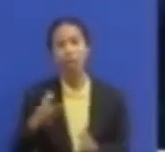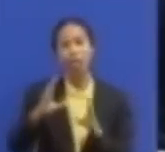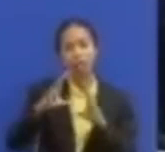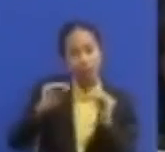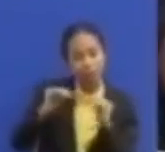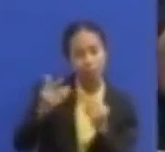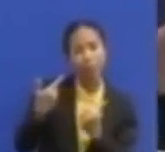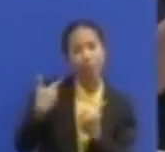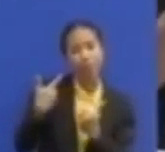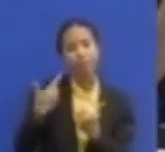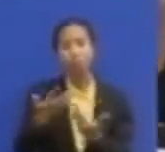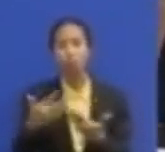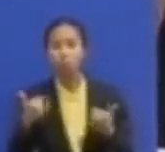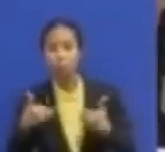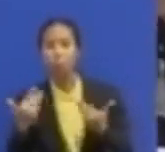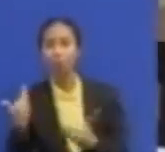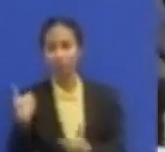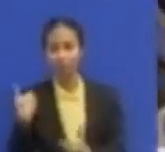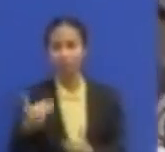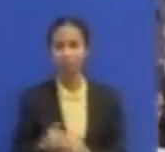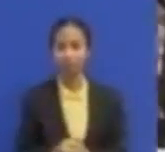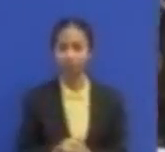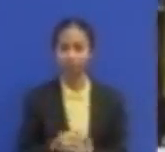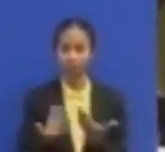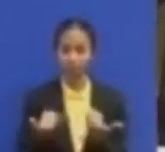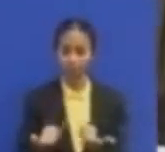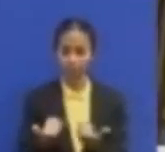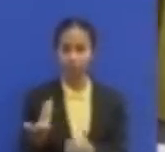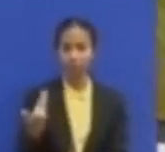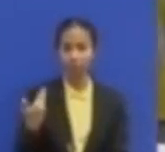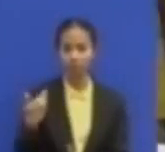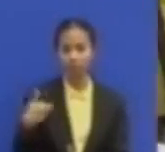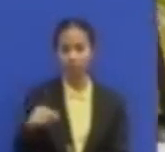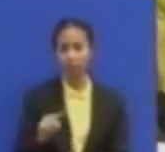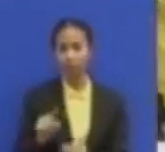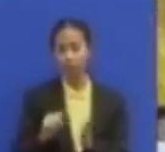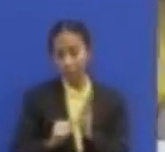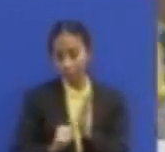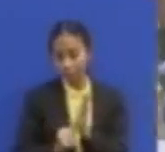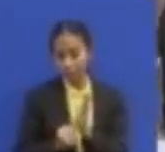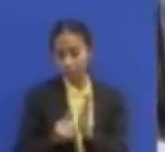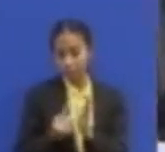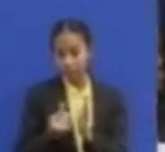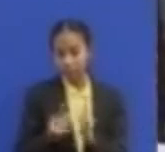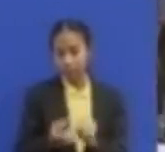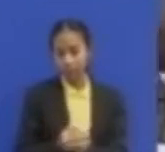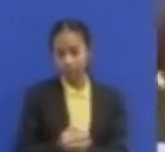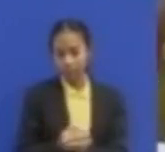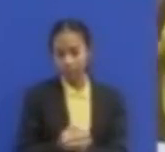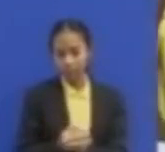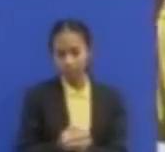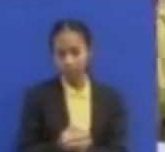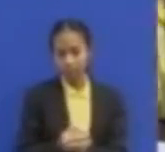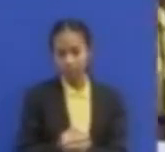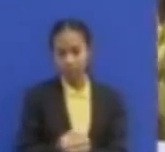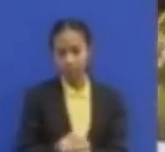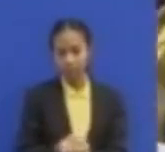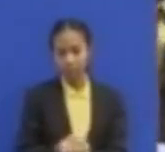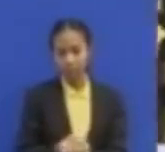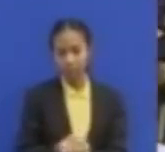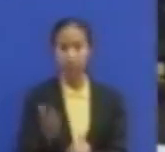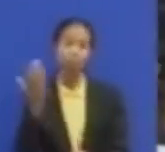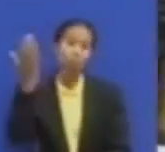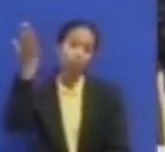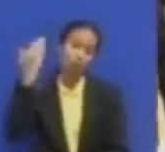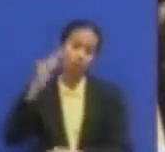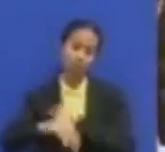คุณชัยชิดชอบหรือว่าหลายๆคนก็จะเรียกว่าปู่ชัยเนี่ยนะคะเริ่มเข้าสู่วงการทางการเมืองโอ้โหนานมากคุณเกรียงไกรตั้งแต่ปี2500